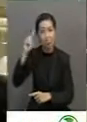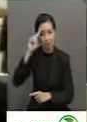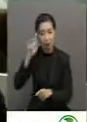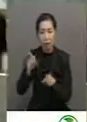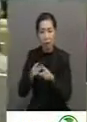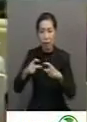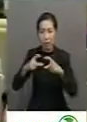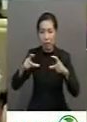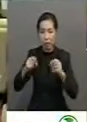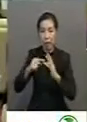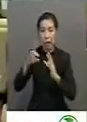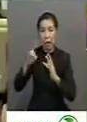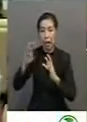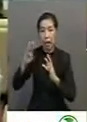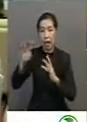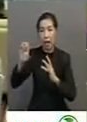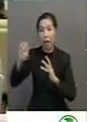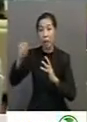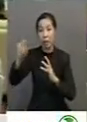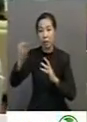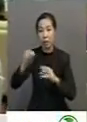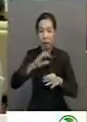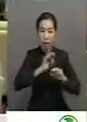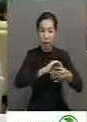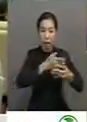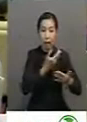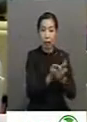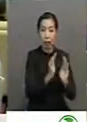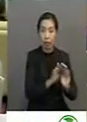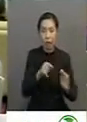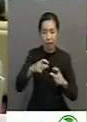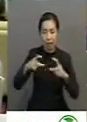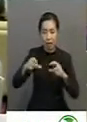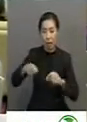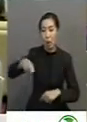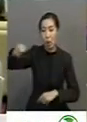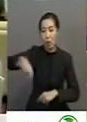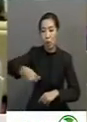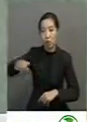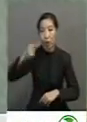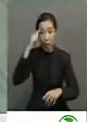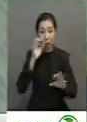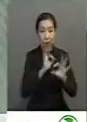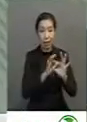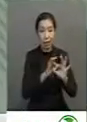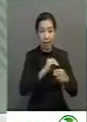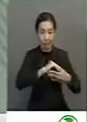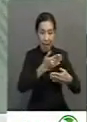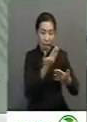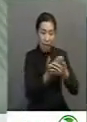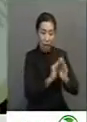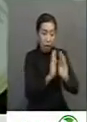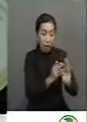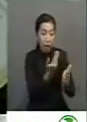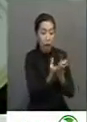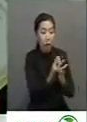ารถรู้ซื้อสินค้าได้มากขึ้นนะคะและที่สำคัญมีวินัยด้วยค่ะเพราะว่าเป็นเงินที่อยู่ในบัญชีเรารู้นะคะว่าเรามีเงินเท่าไหร่เราจะใช้เท่านั้นแล้วค่ะ